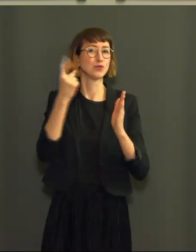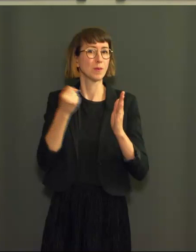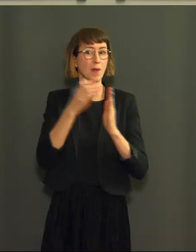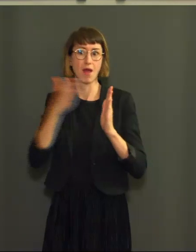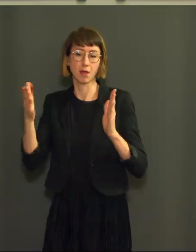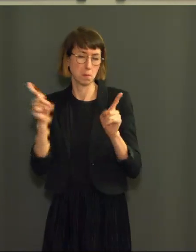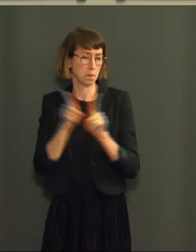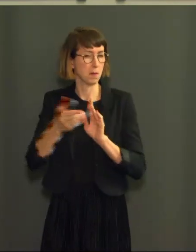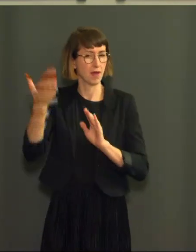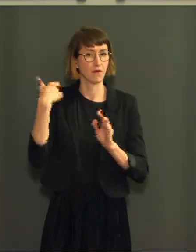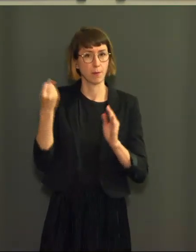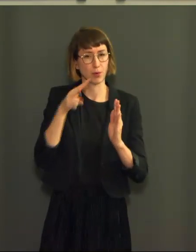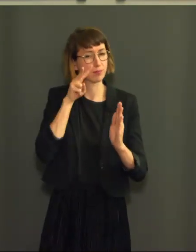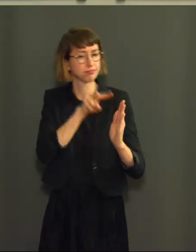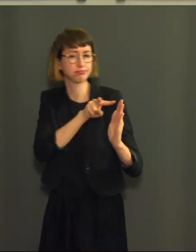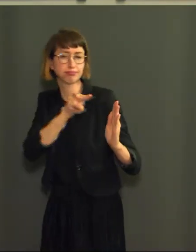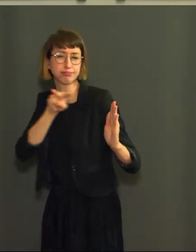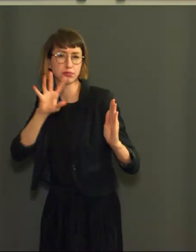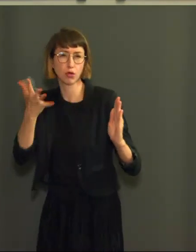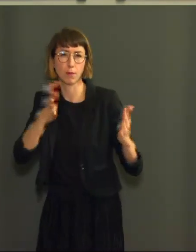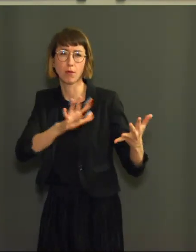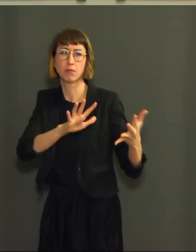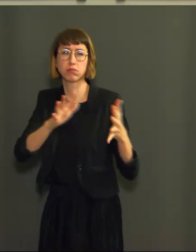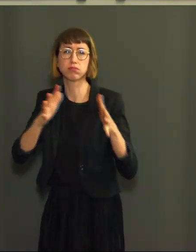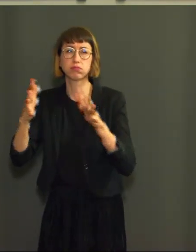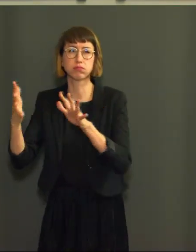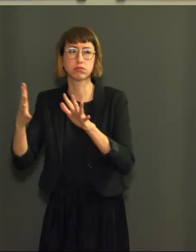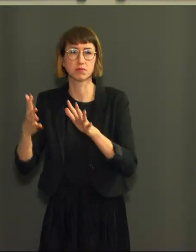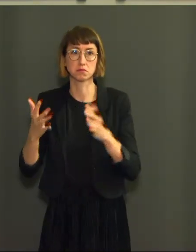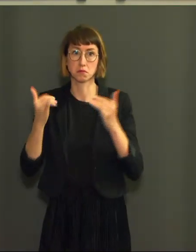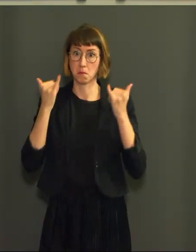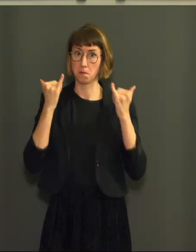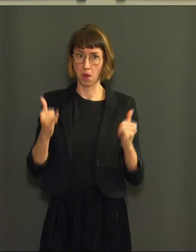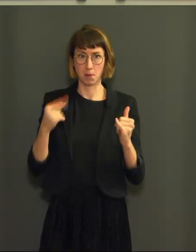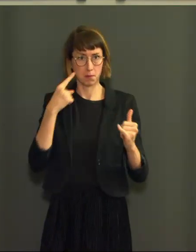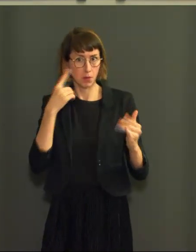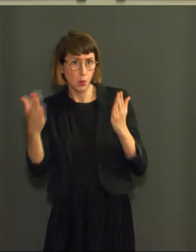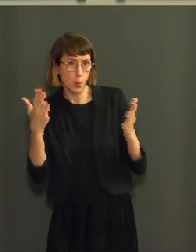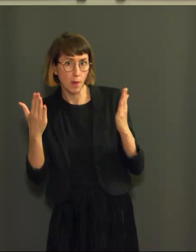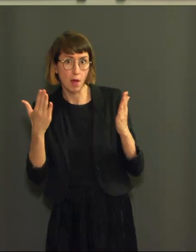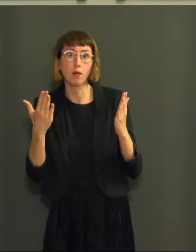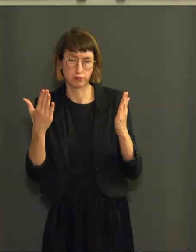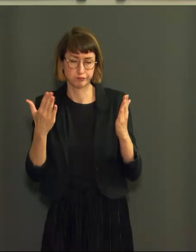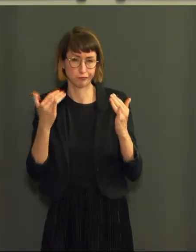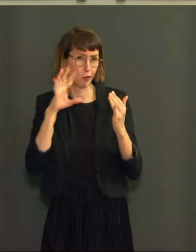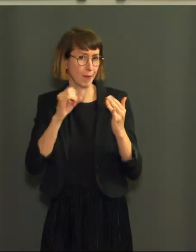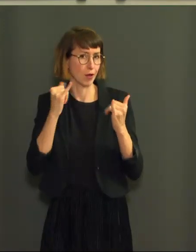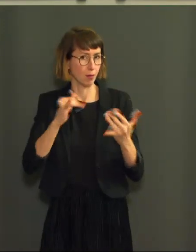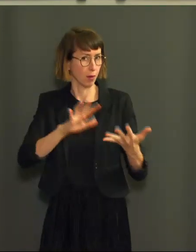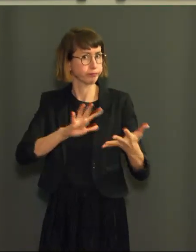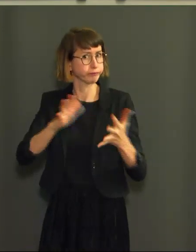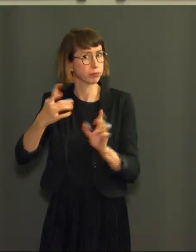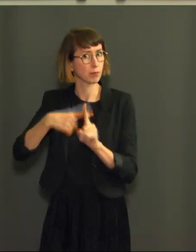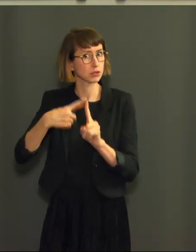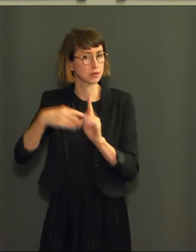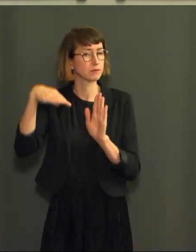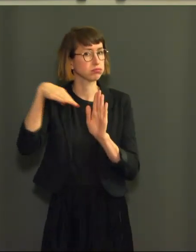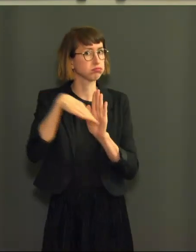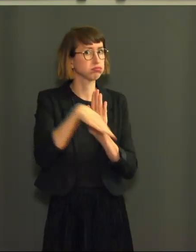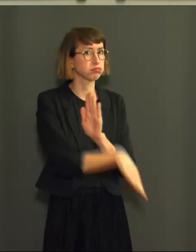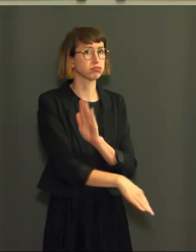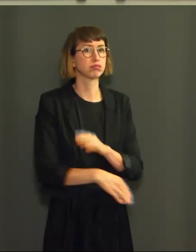Indubitablement, de toute façon, l'évolution est favorable comparée jour après jour. Si nous continuons ainsi, dans